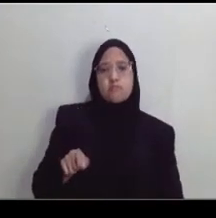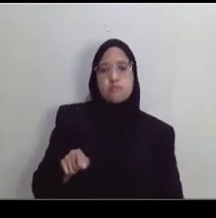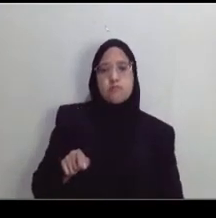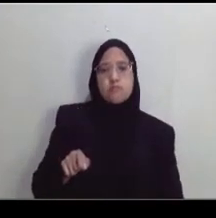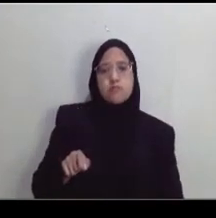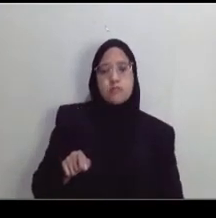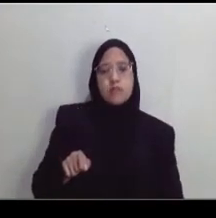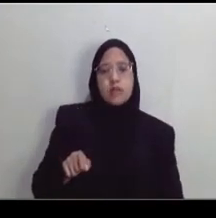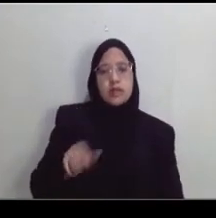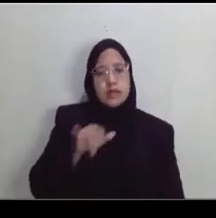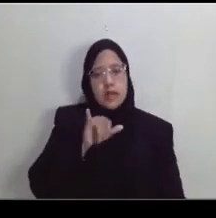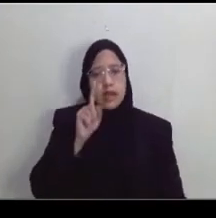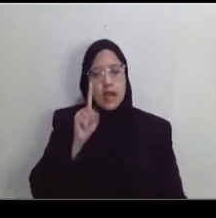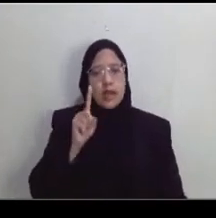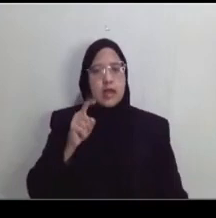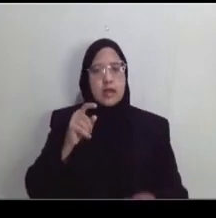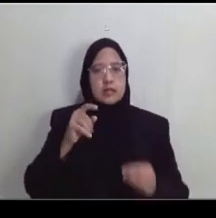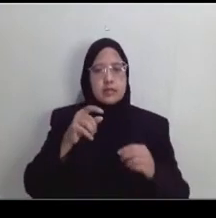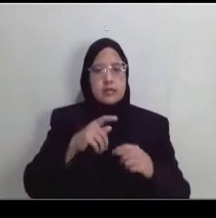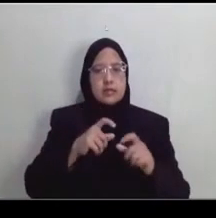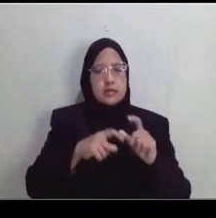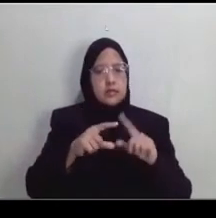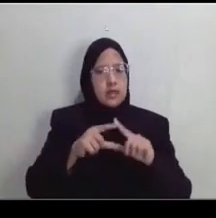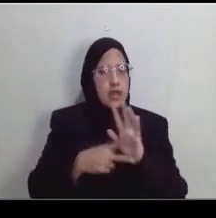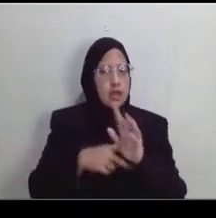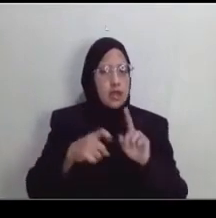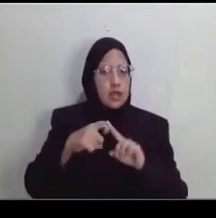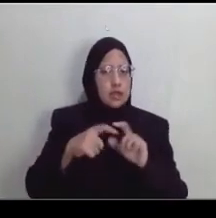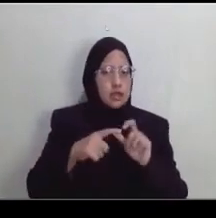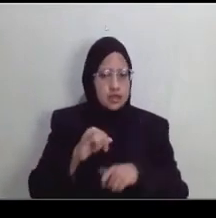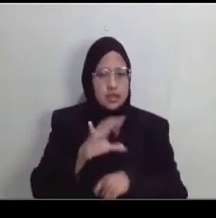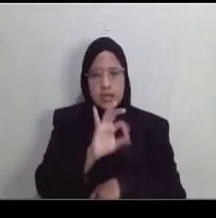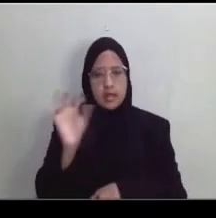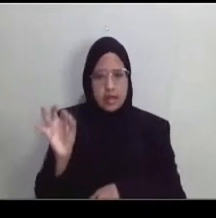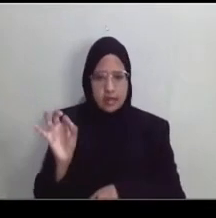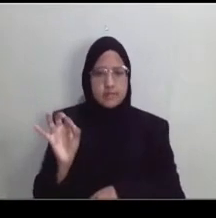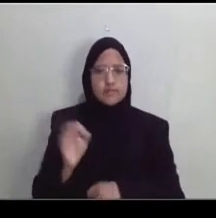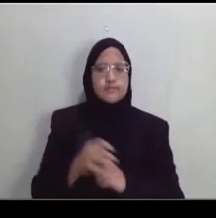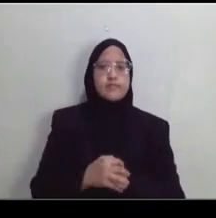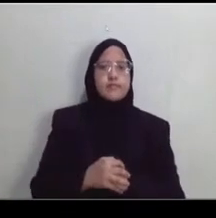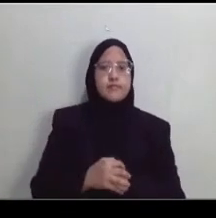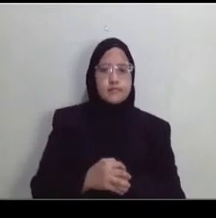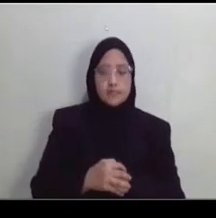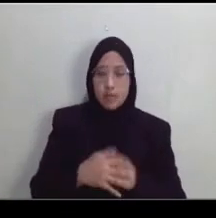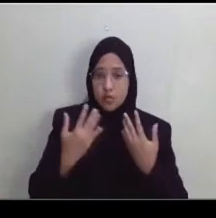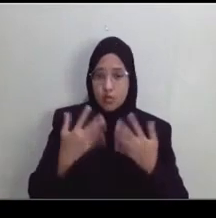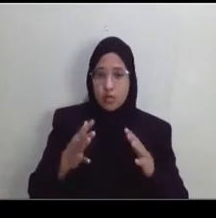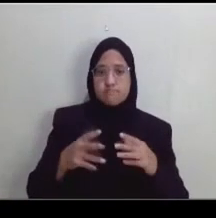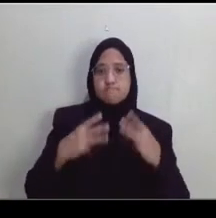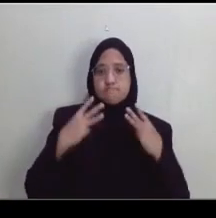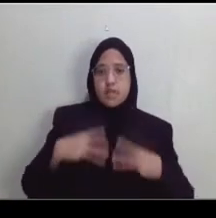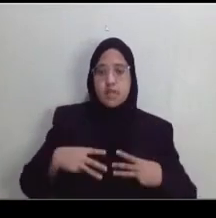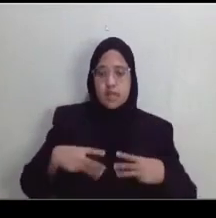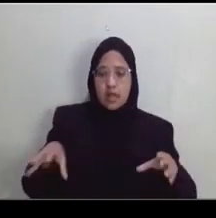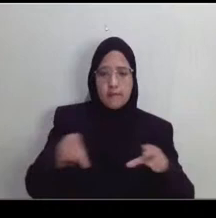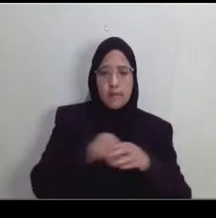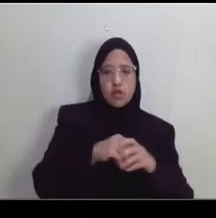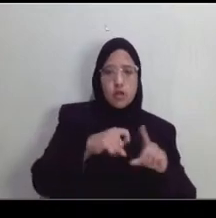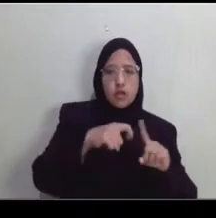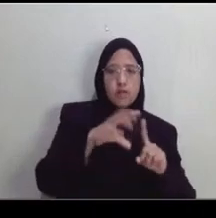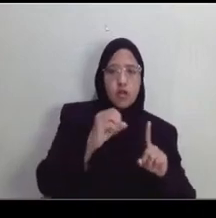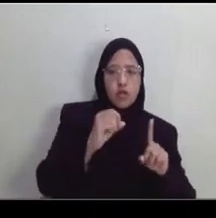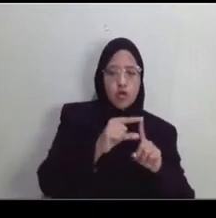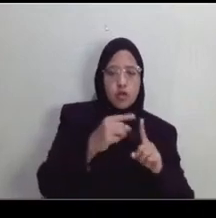sisi lain ketika etika dituangkan dalam bentuk kode atau kanon dan dimaknai sebagai aturan hukum